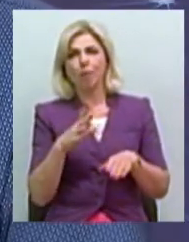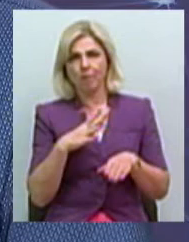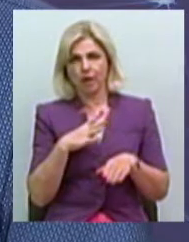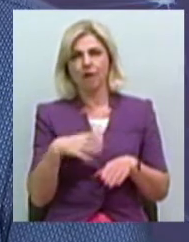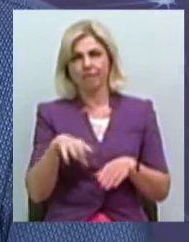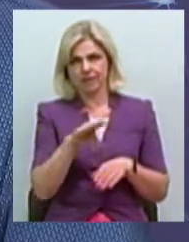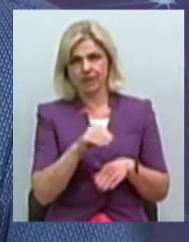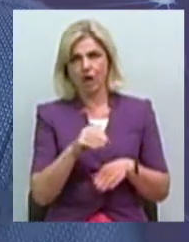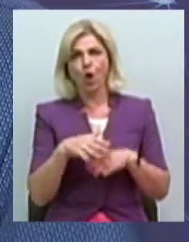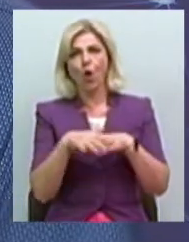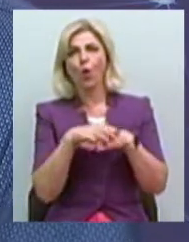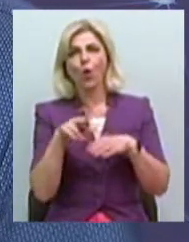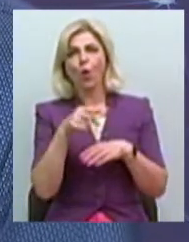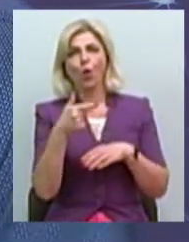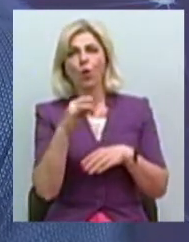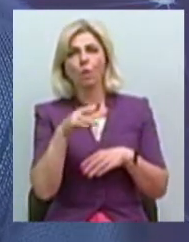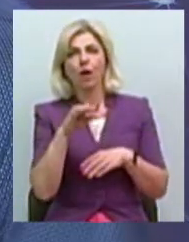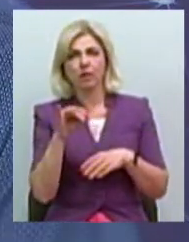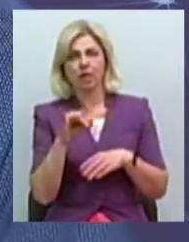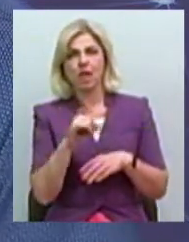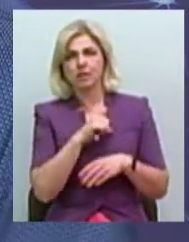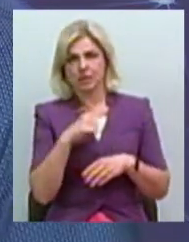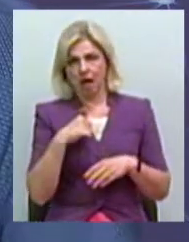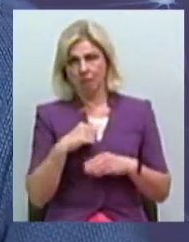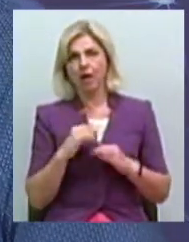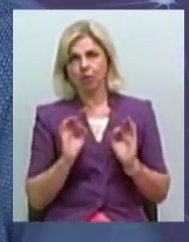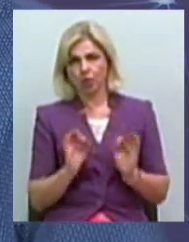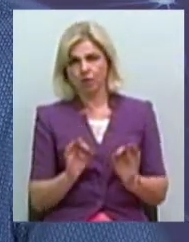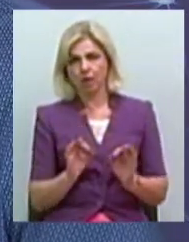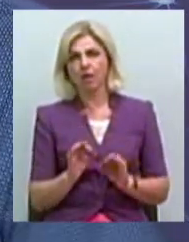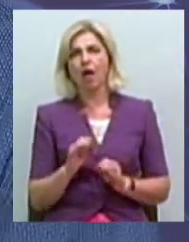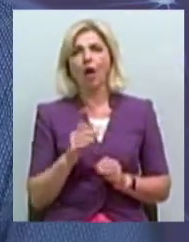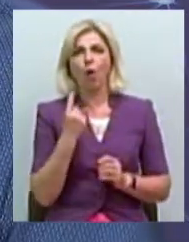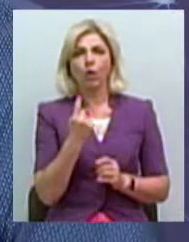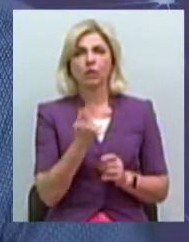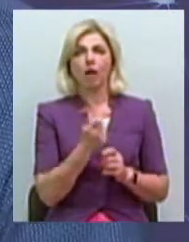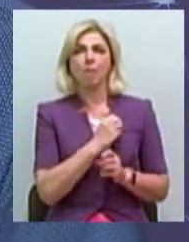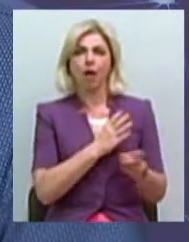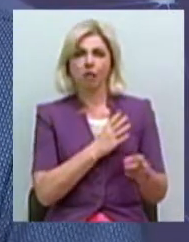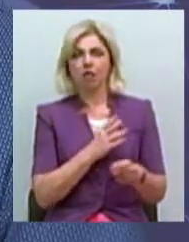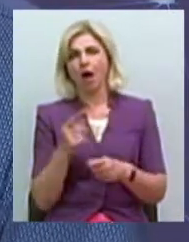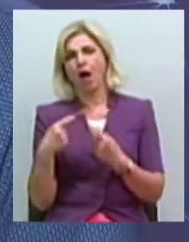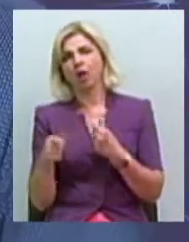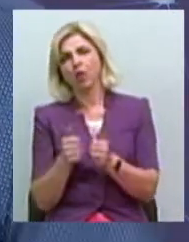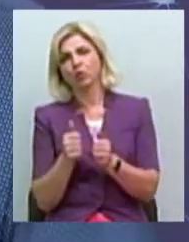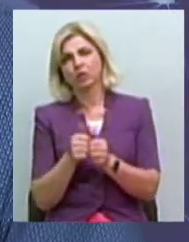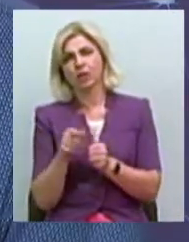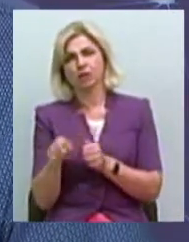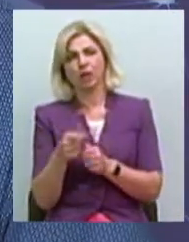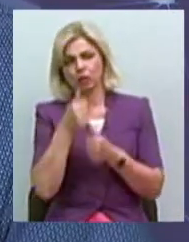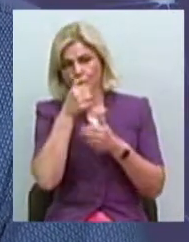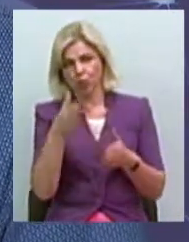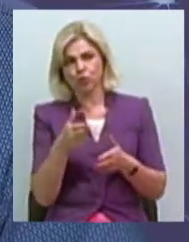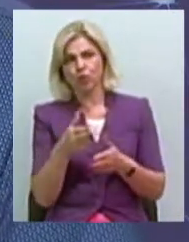самодостатні. Тобто не можна об'єднувати, одна громада буде дуже багата, а поруч з нею сусіди, які